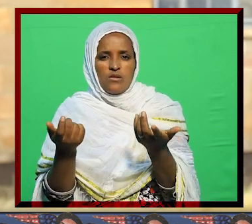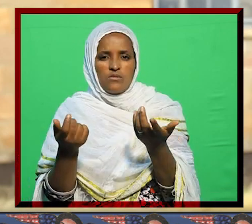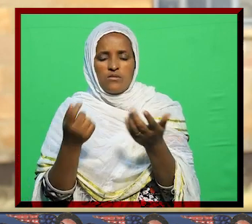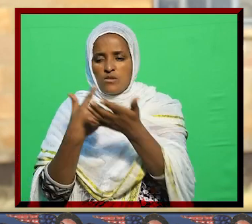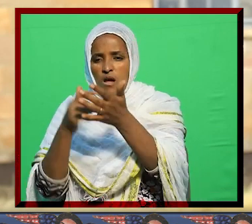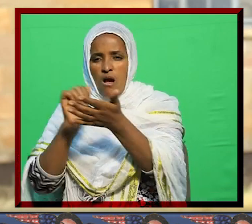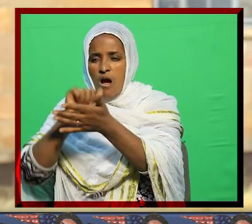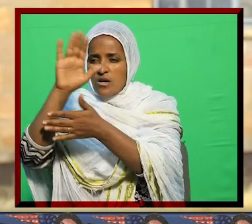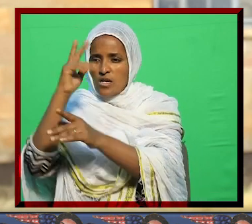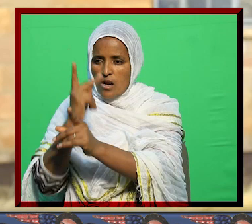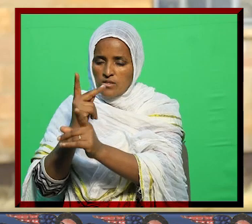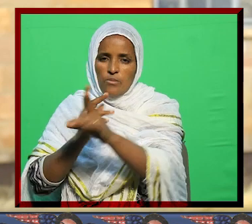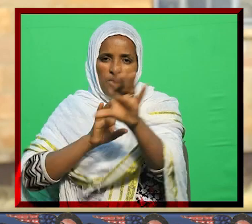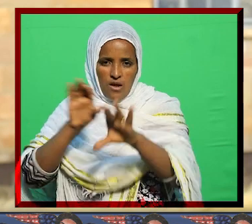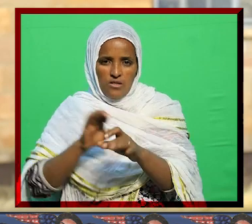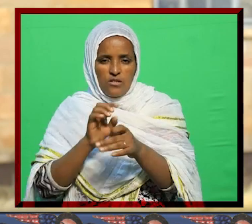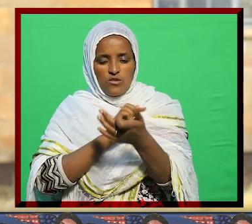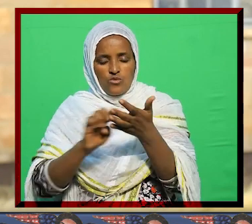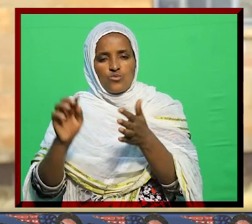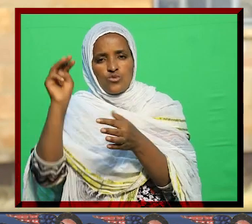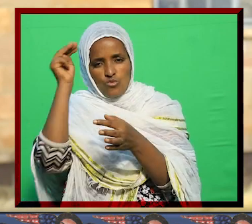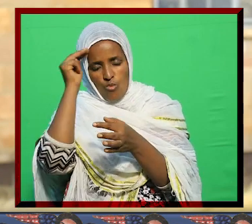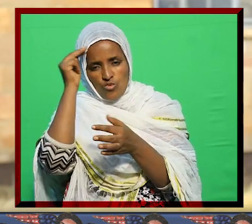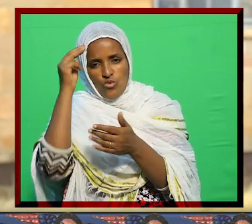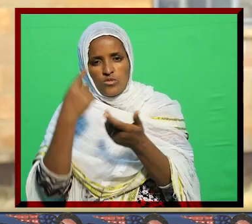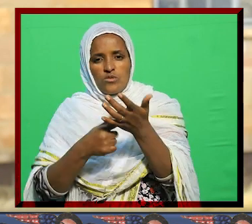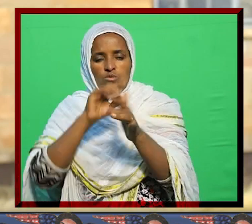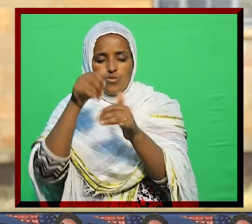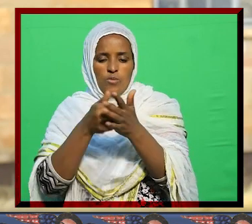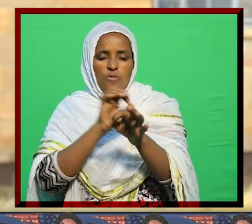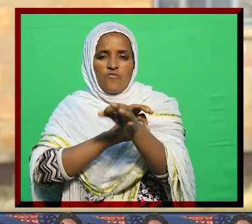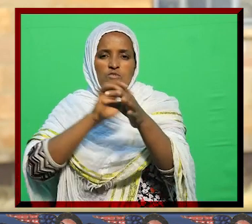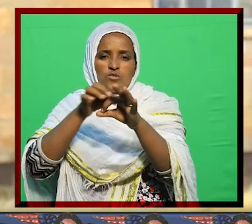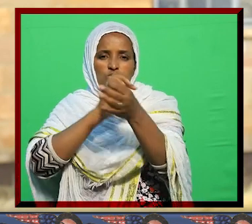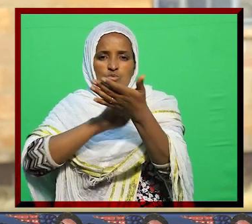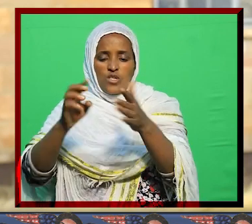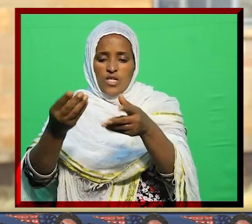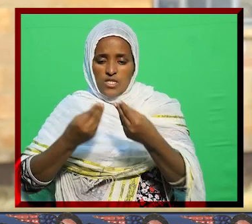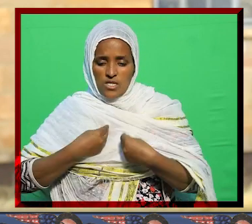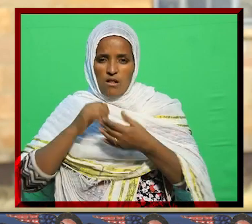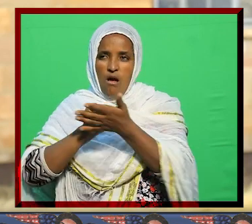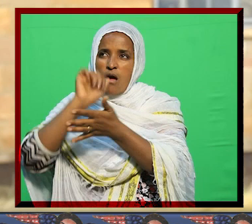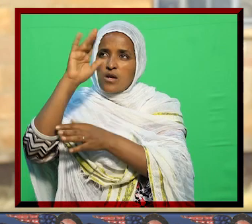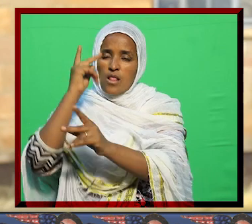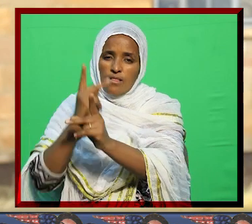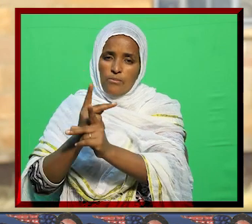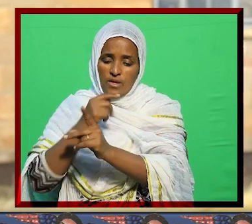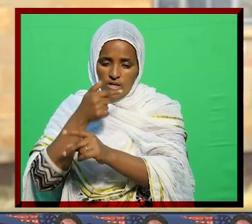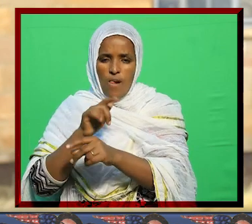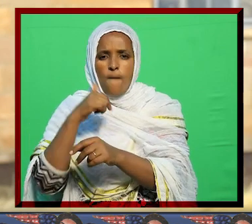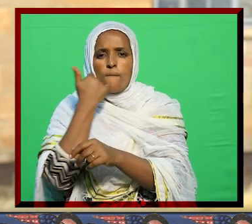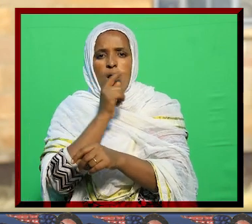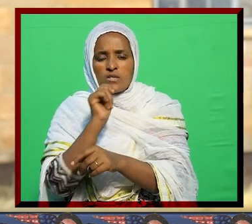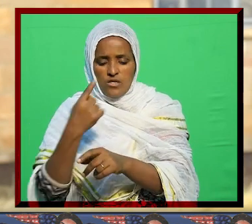እንዘክርበታለን፣ አደራቸውን እንድንጠብቅ ያደርገናል። ቅዱስ ጢሞቴዎስን እቀብ ማይጽን ተከሰና በመንፈስ ቅዱስ የተሰጠህን አደራህን ጠብቅ